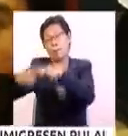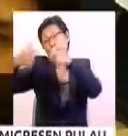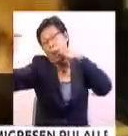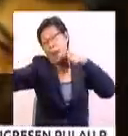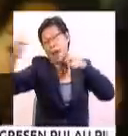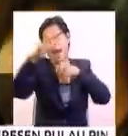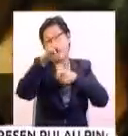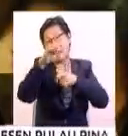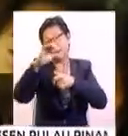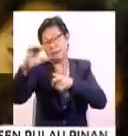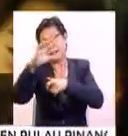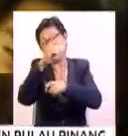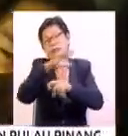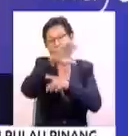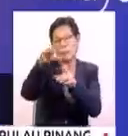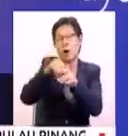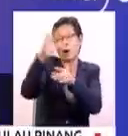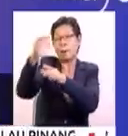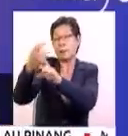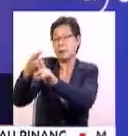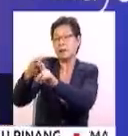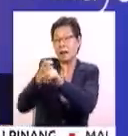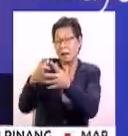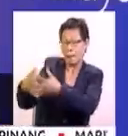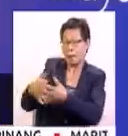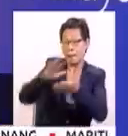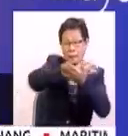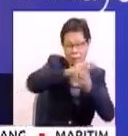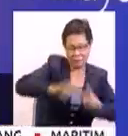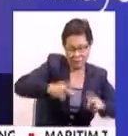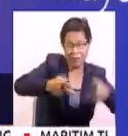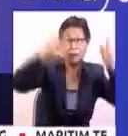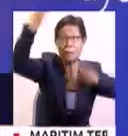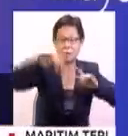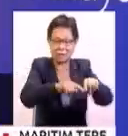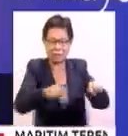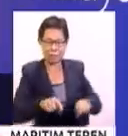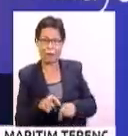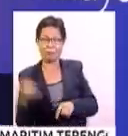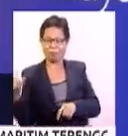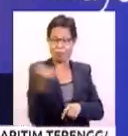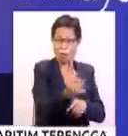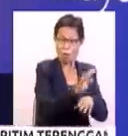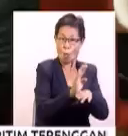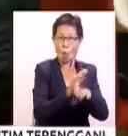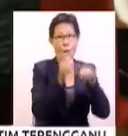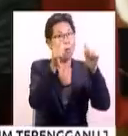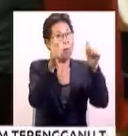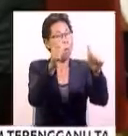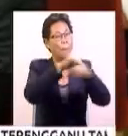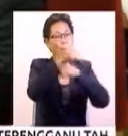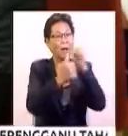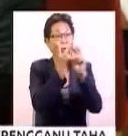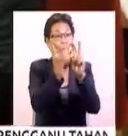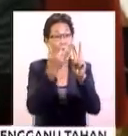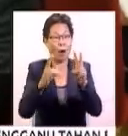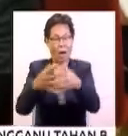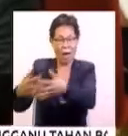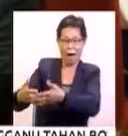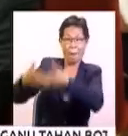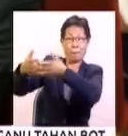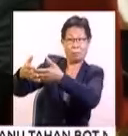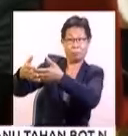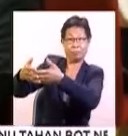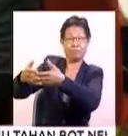MNC termasuk dari Amerika Syarikat dalam menjadikan negara sebagai destinasi perniagaan menarik. Pada 2018, Amerika